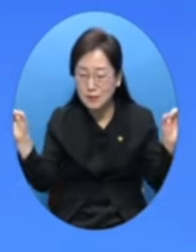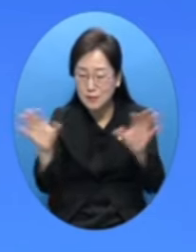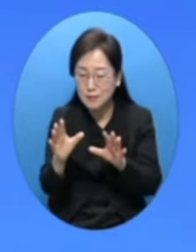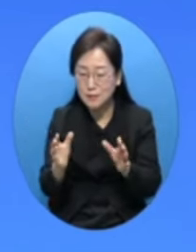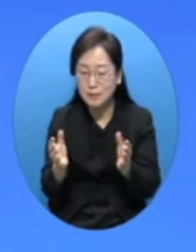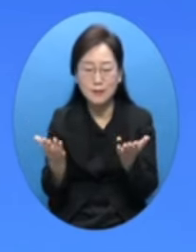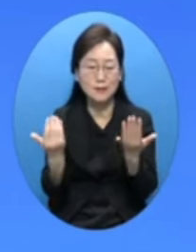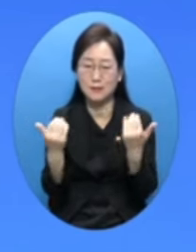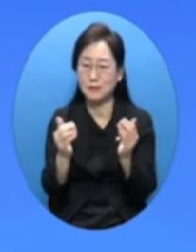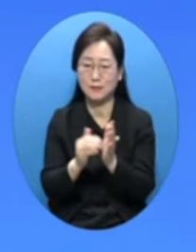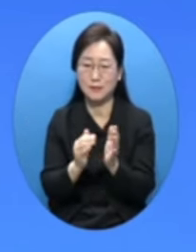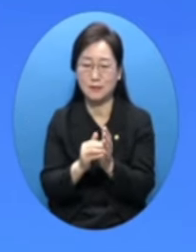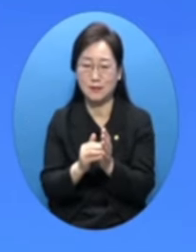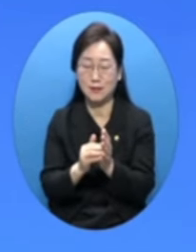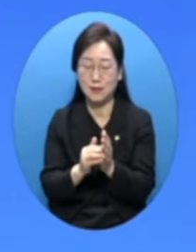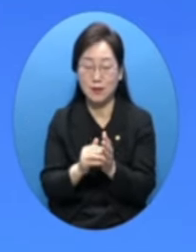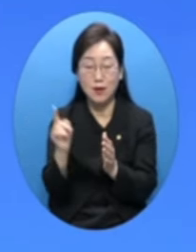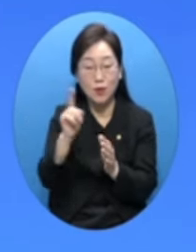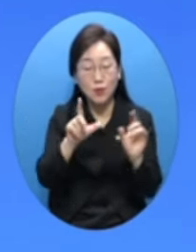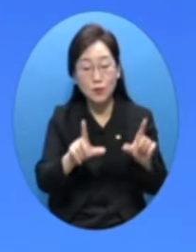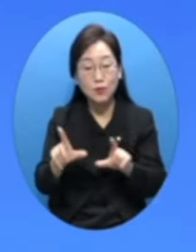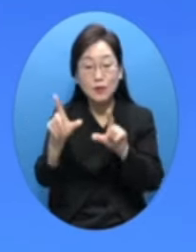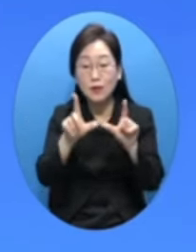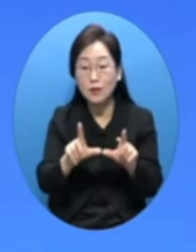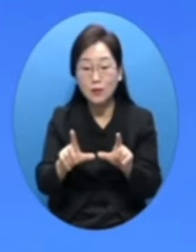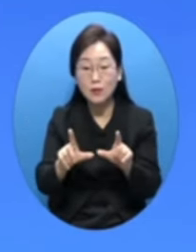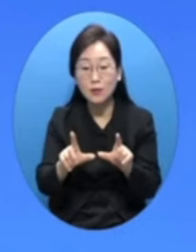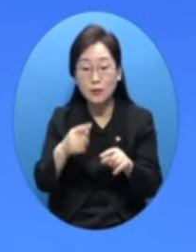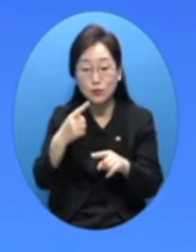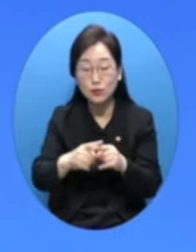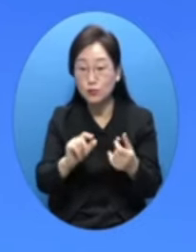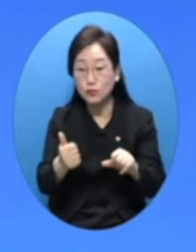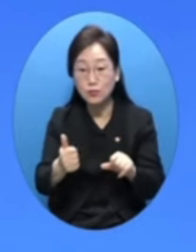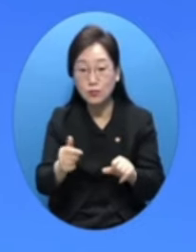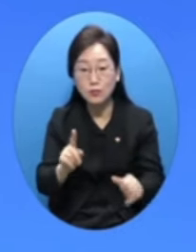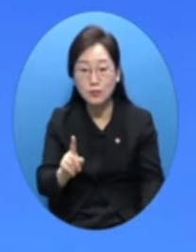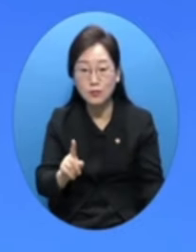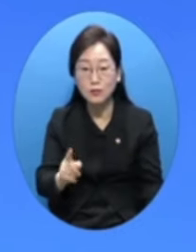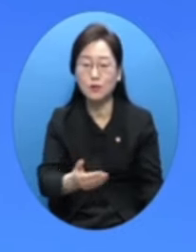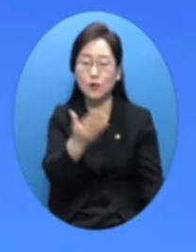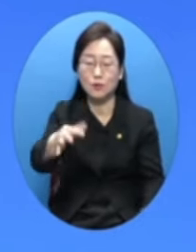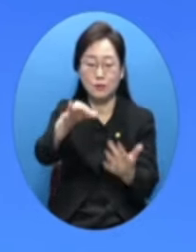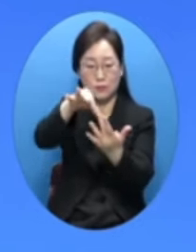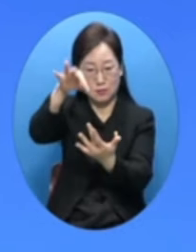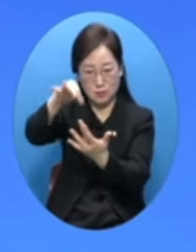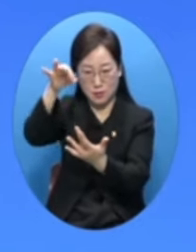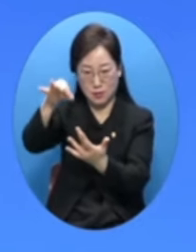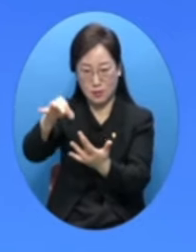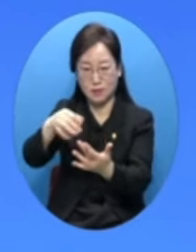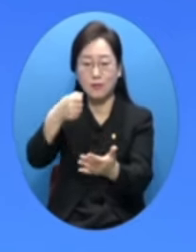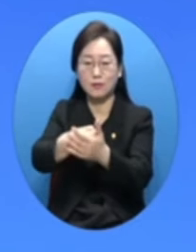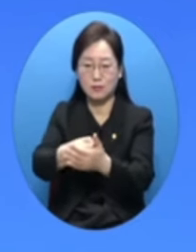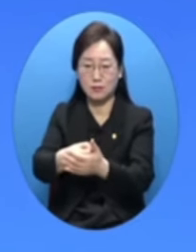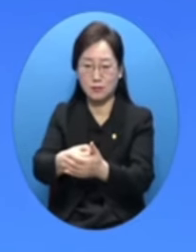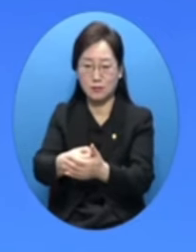것입니다. 어떤 인생을 살다 갈 것이냐 여러분이 선택하고 결정해야 될 것입니다.